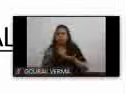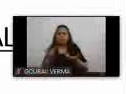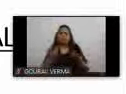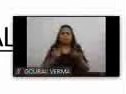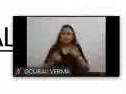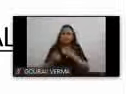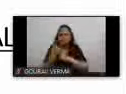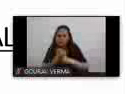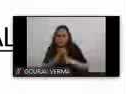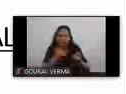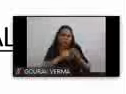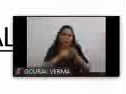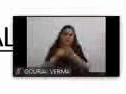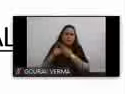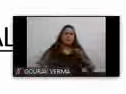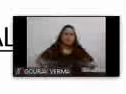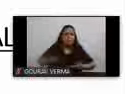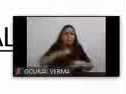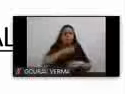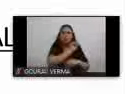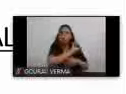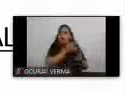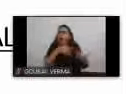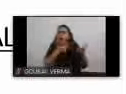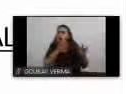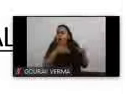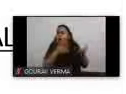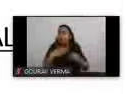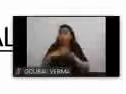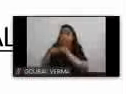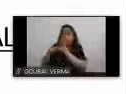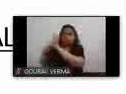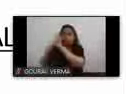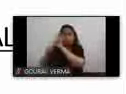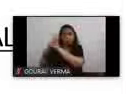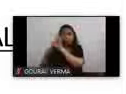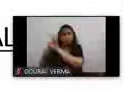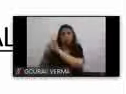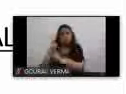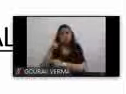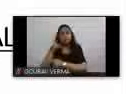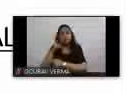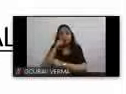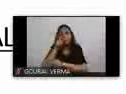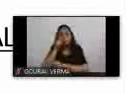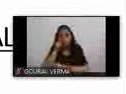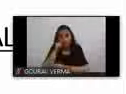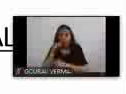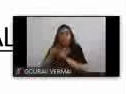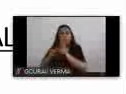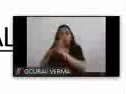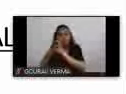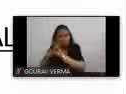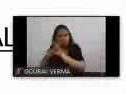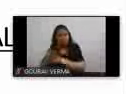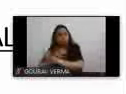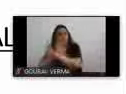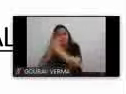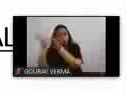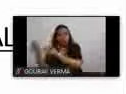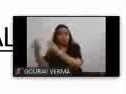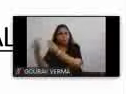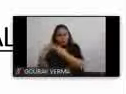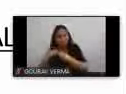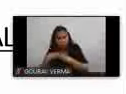के, ये सब हम daily routine में activities के साथ हर सिचुएशंस में, मल्टीपल सिचुएशंस में